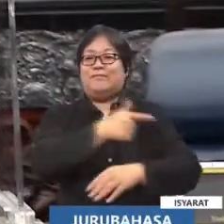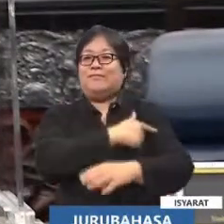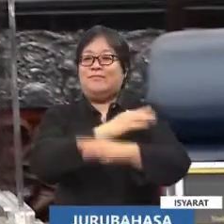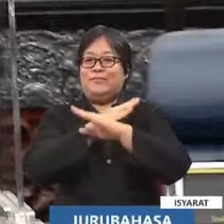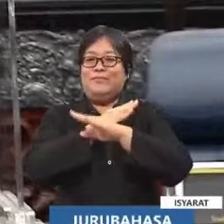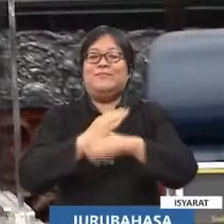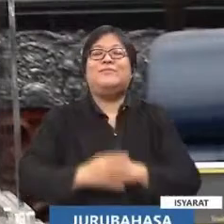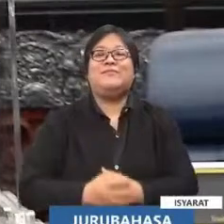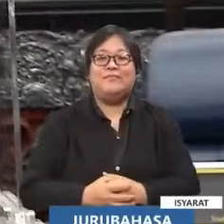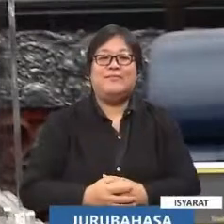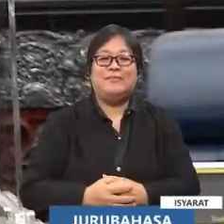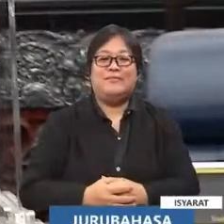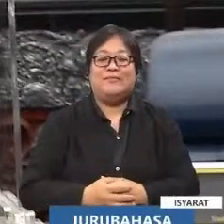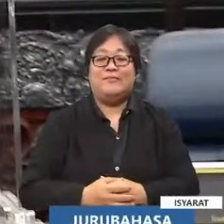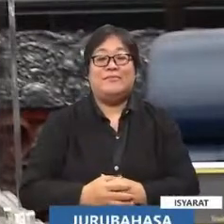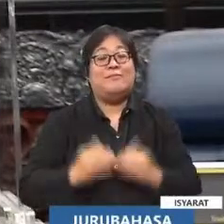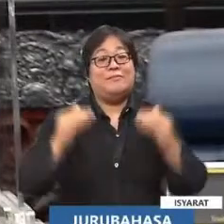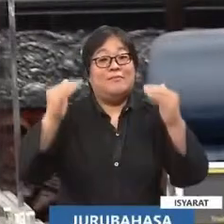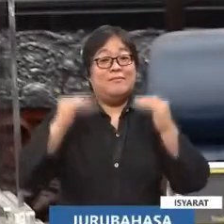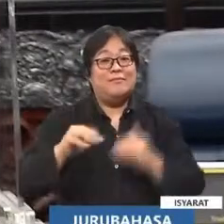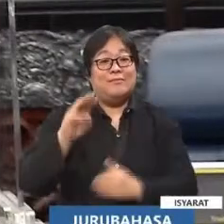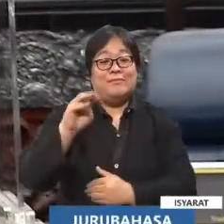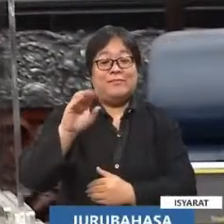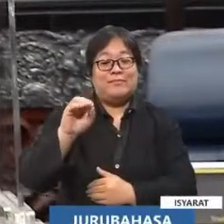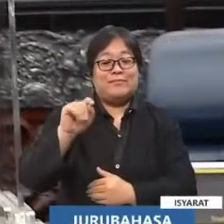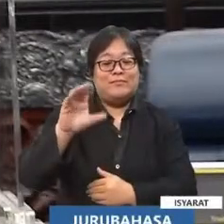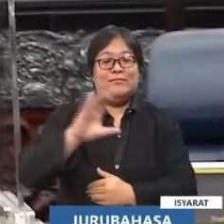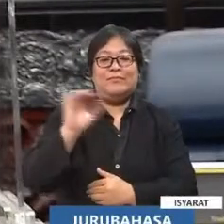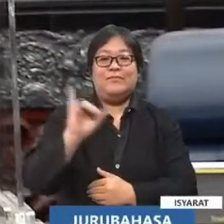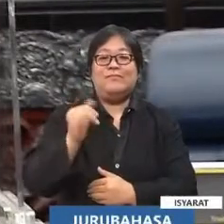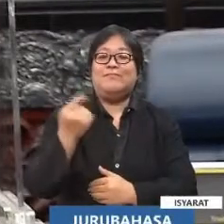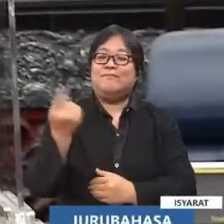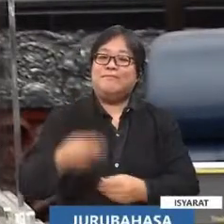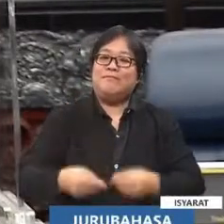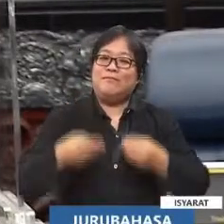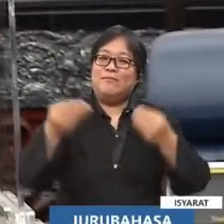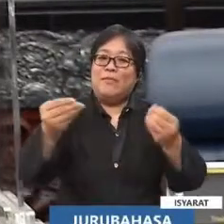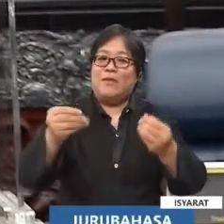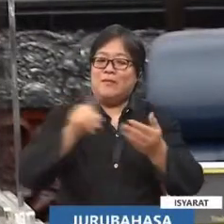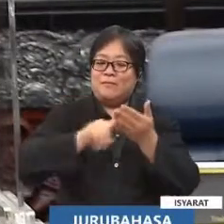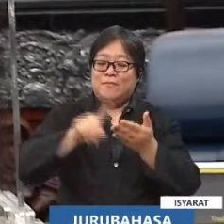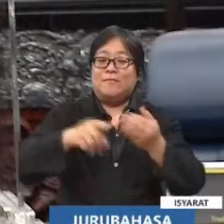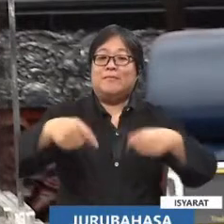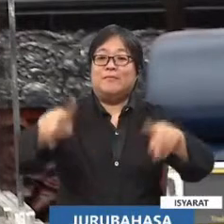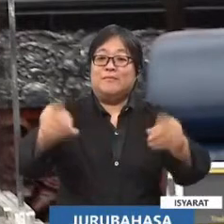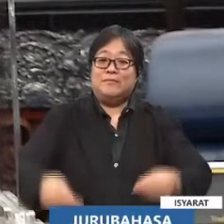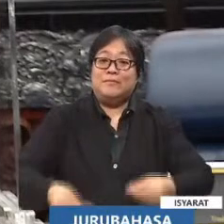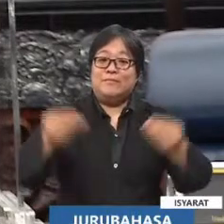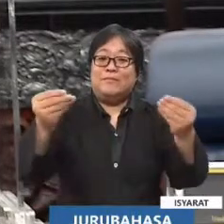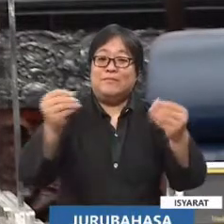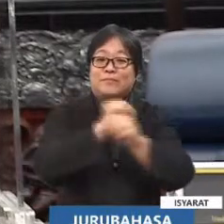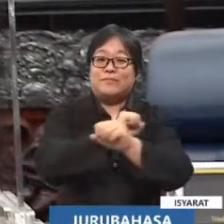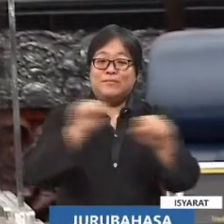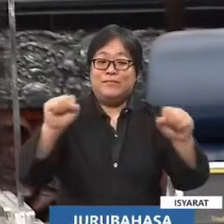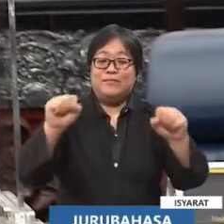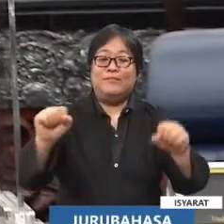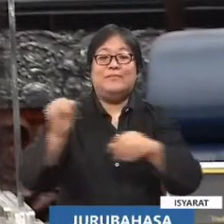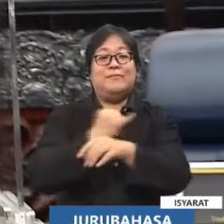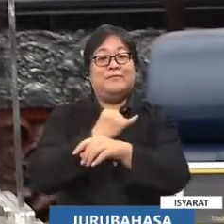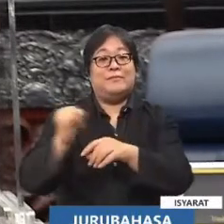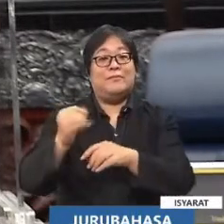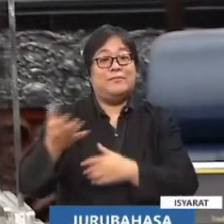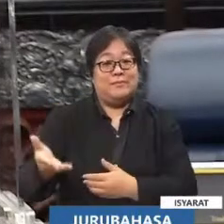vaksin. Akhirnya, MOTEC juga telah sentiasa meneliti peluang dan mempersiapkan penggiat